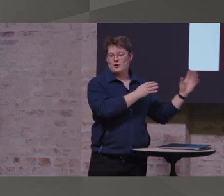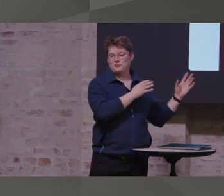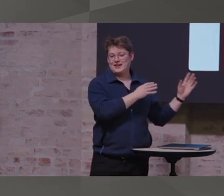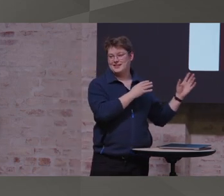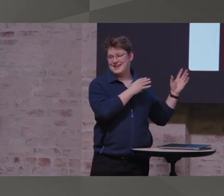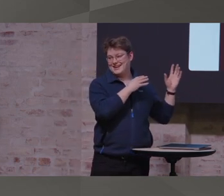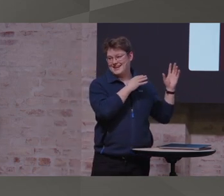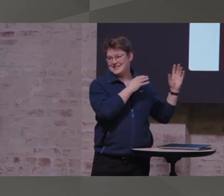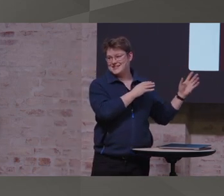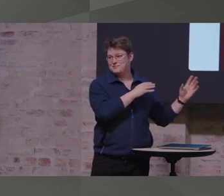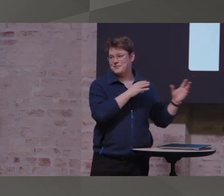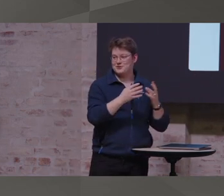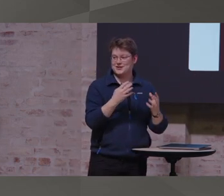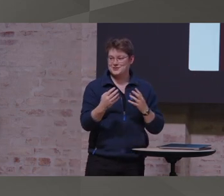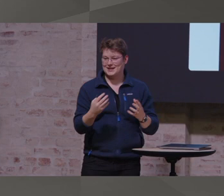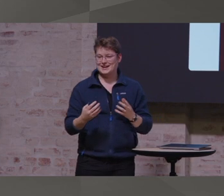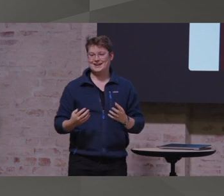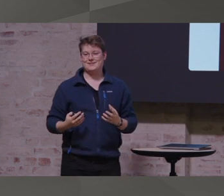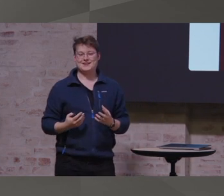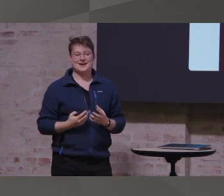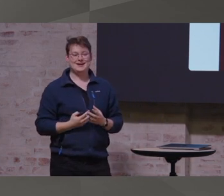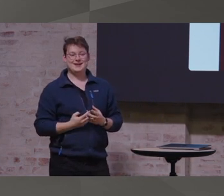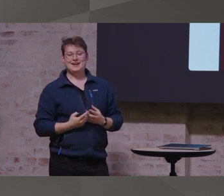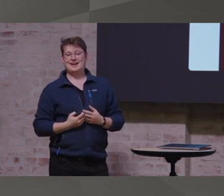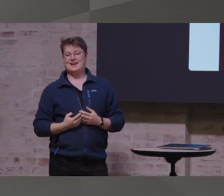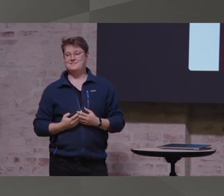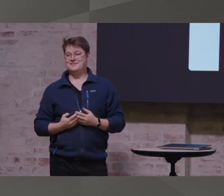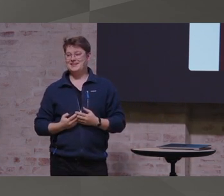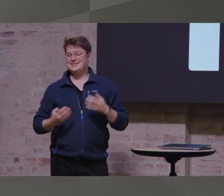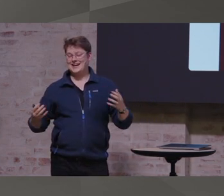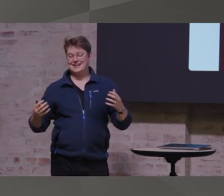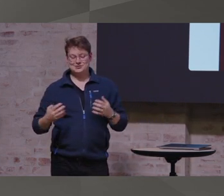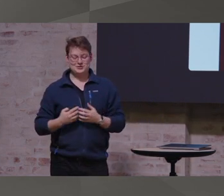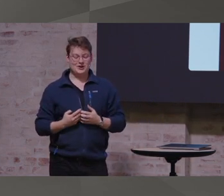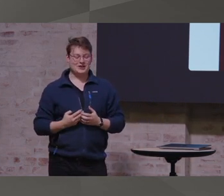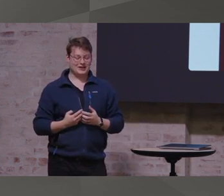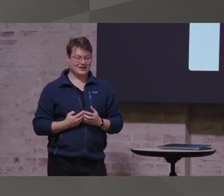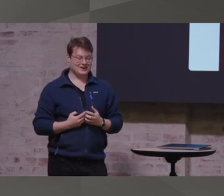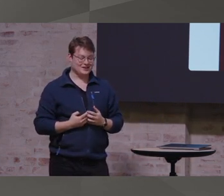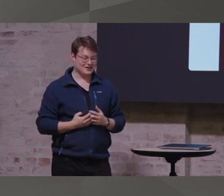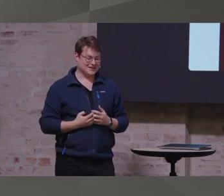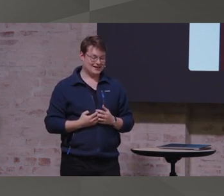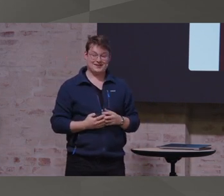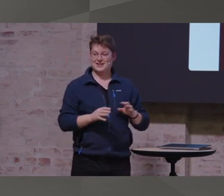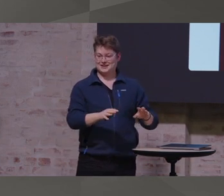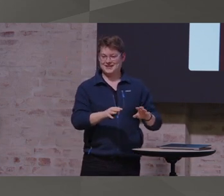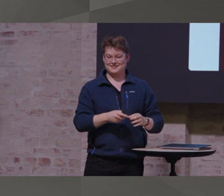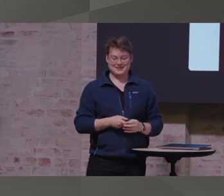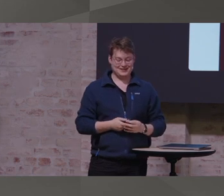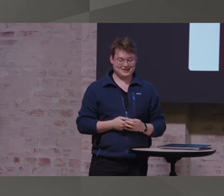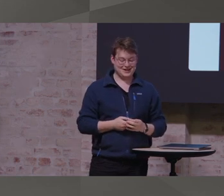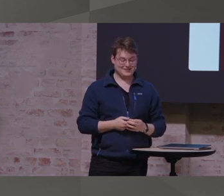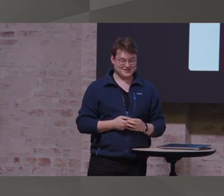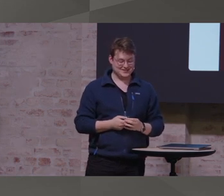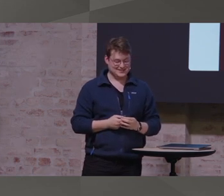nok ikke hoppe inn i samme kontekstuelle flate her. Så her er jo ark ganske heldig da. Dette har ikke